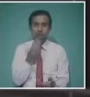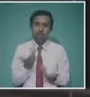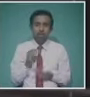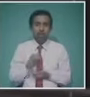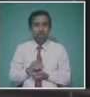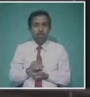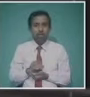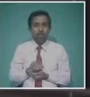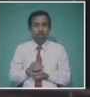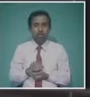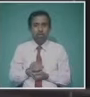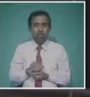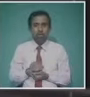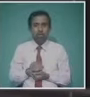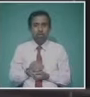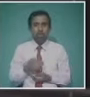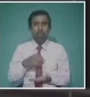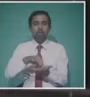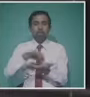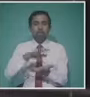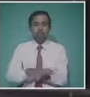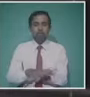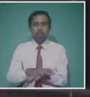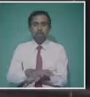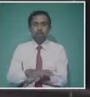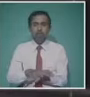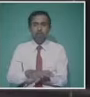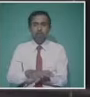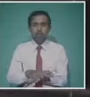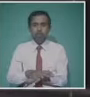තියාගන්න ඕනේ මම තීරණය කරා